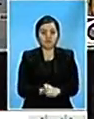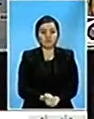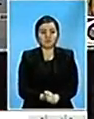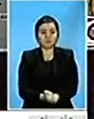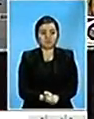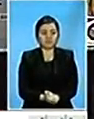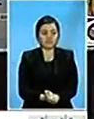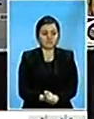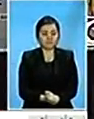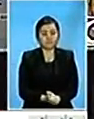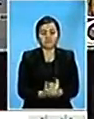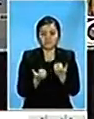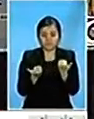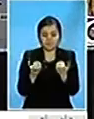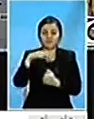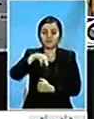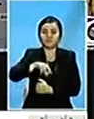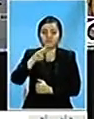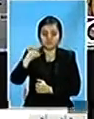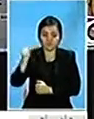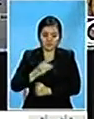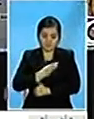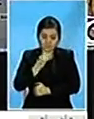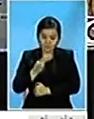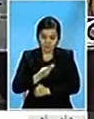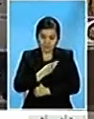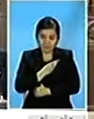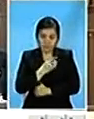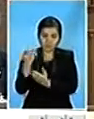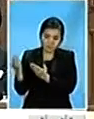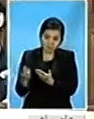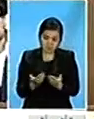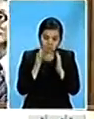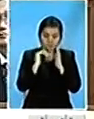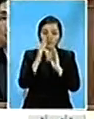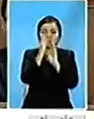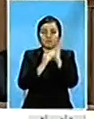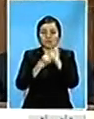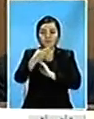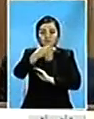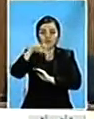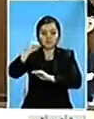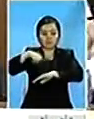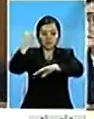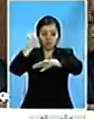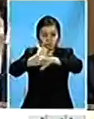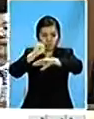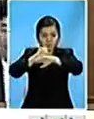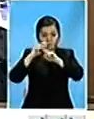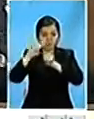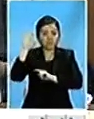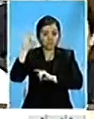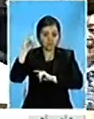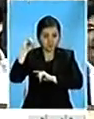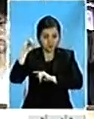ครับสภาผู้แทนราษฎรยินดีต้อนรับกับคณะผู้เข้ารับการอบรมหลักสูตรพุ่งกับรุ่นที่90น